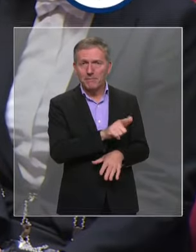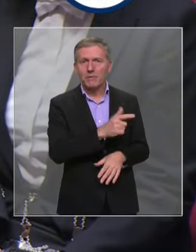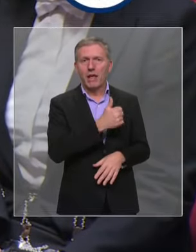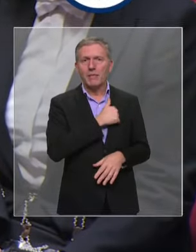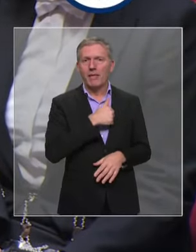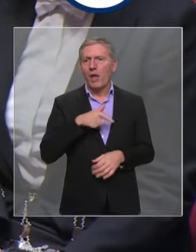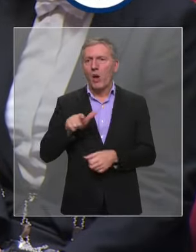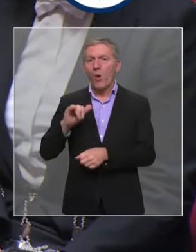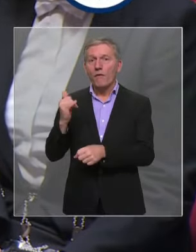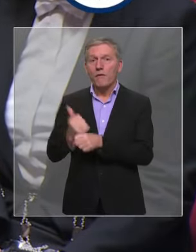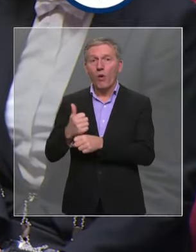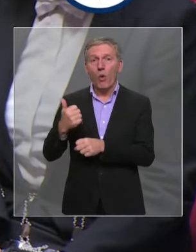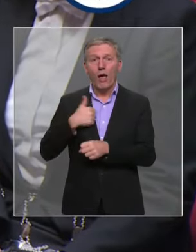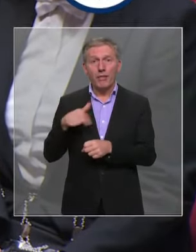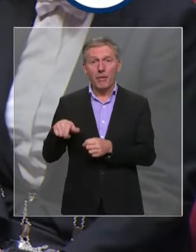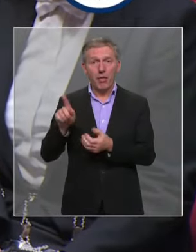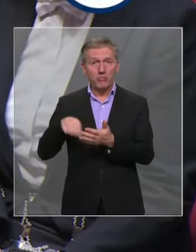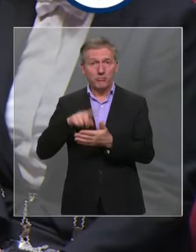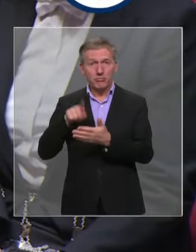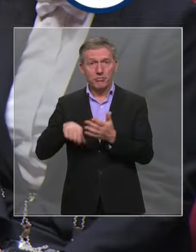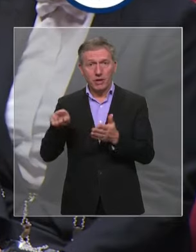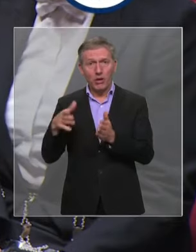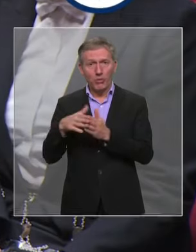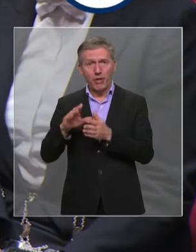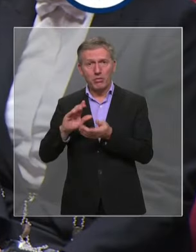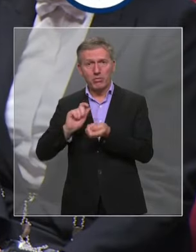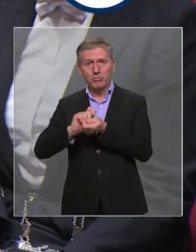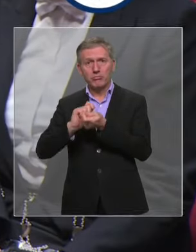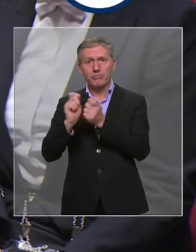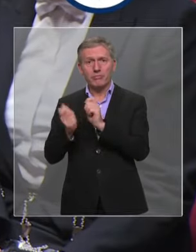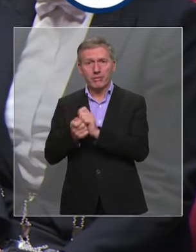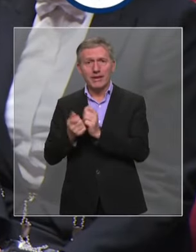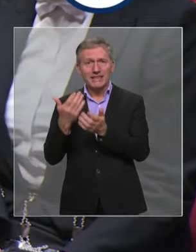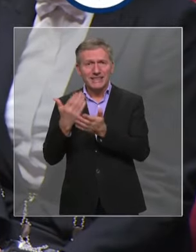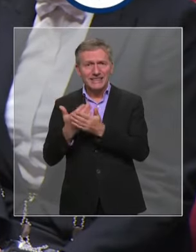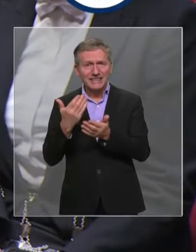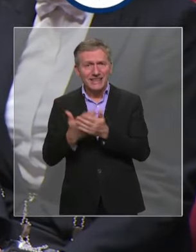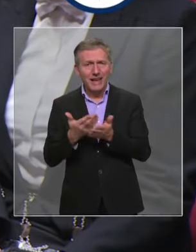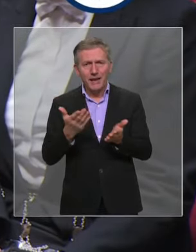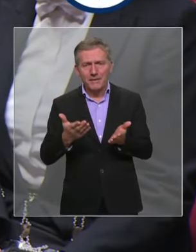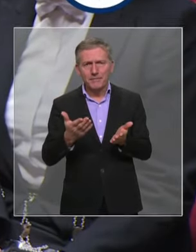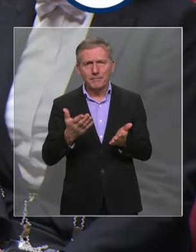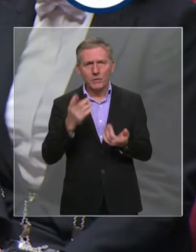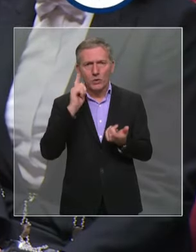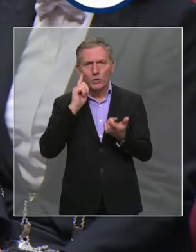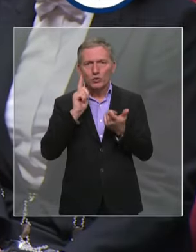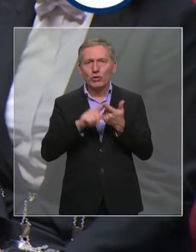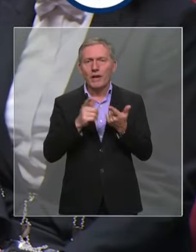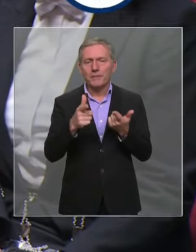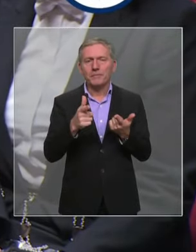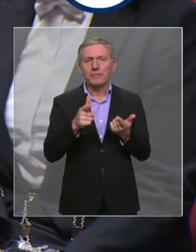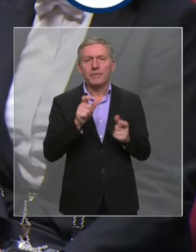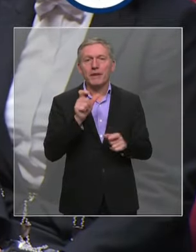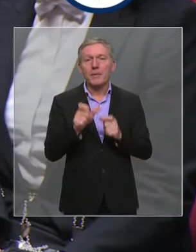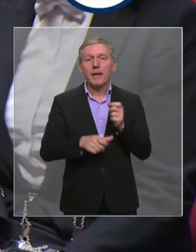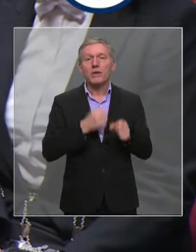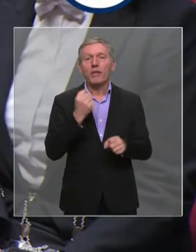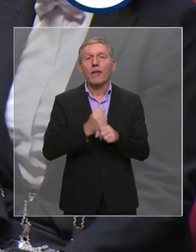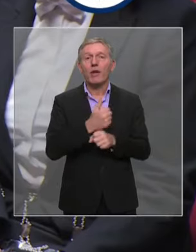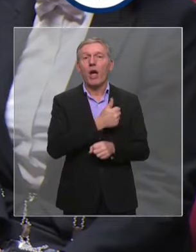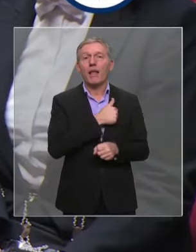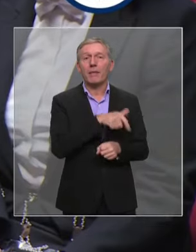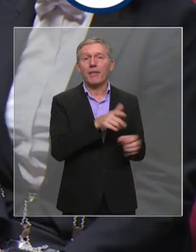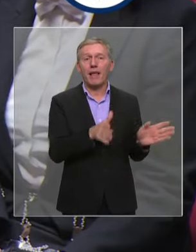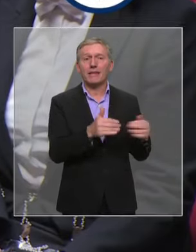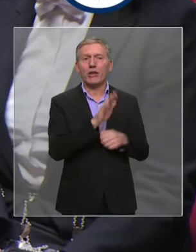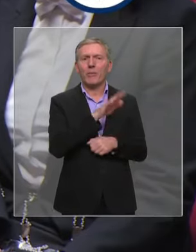faux indépendants doivent pouvoir demander leur requalification. C'est ça le sujet. Et les travailleurs indépendants du